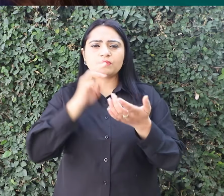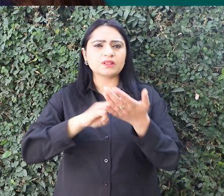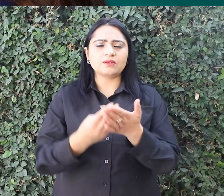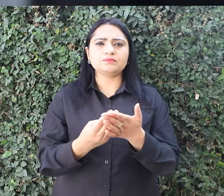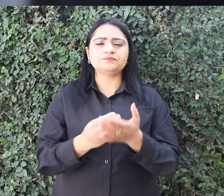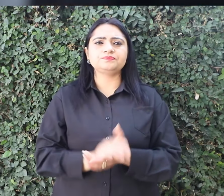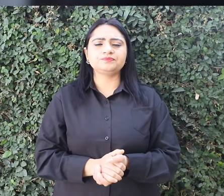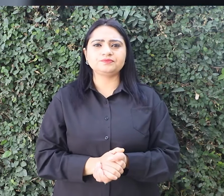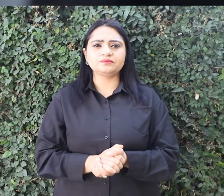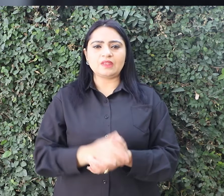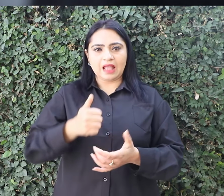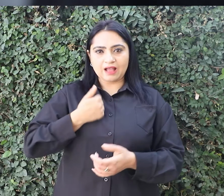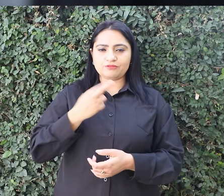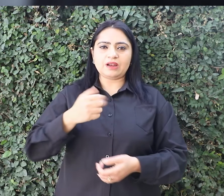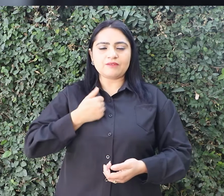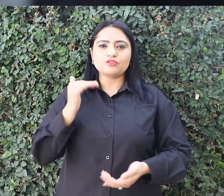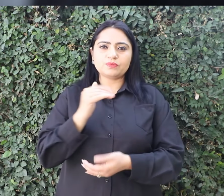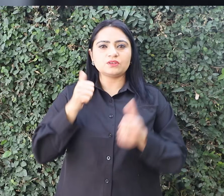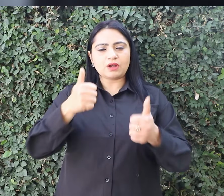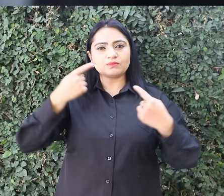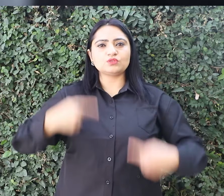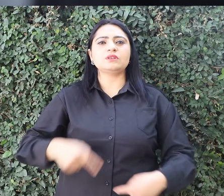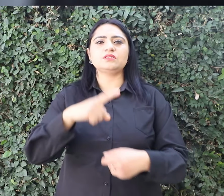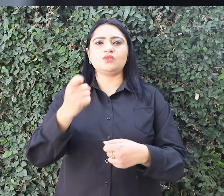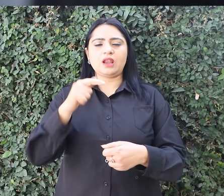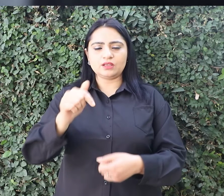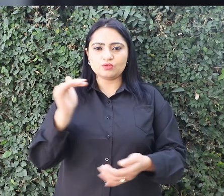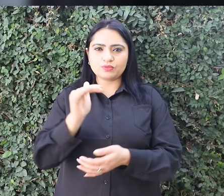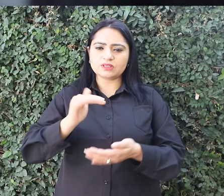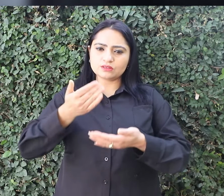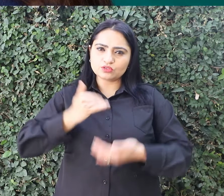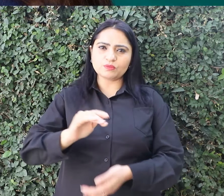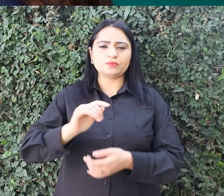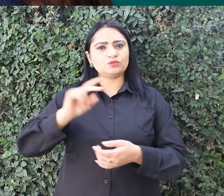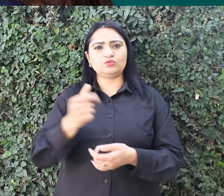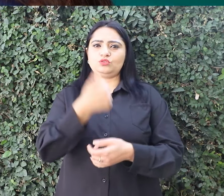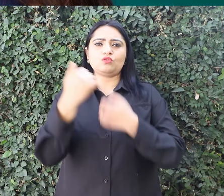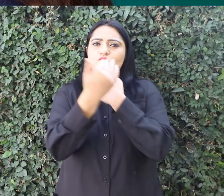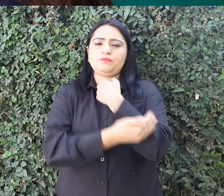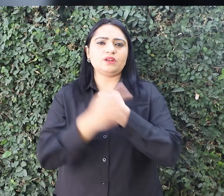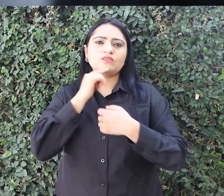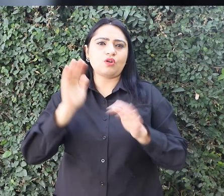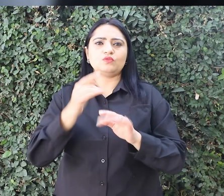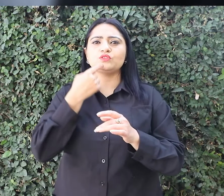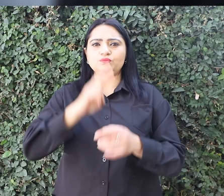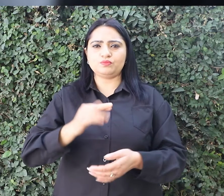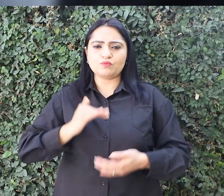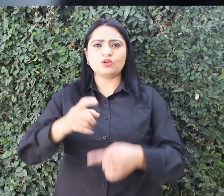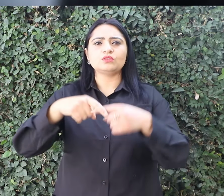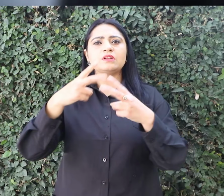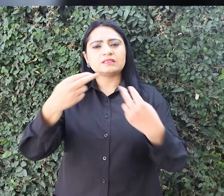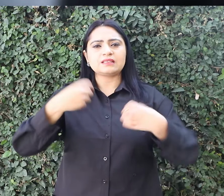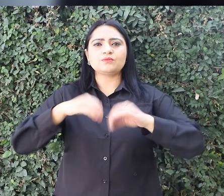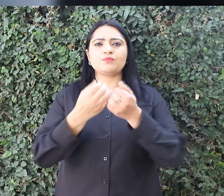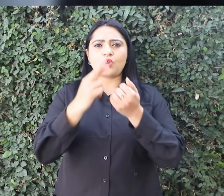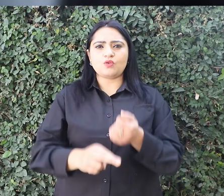भन्नाले आफू र आफ्नो बच्चाको सुस्वास्थ्यका लागि यो बच्चापछि तुरुन्तै अर्को गर्भ नरहोस् भनेर गर्भनिरोधक साधन